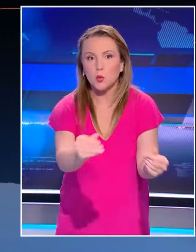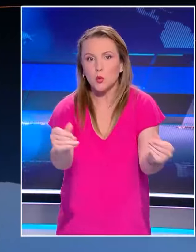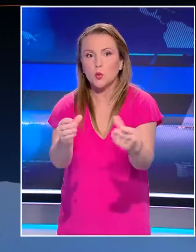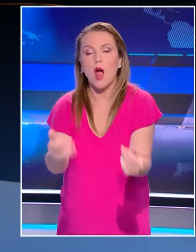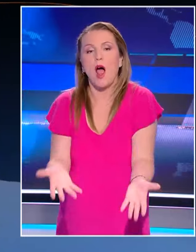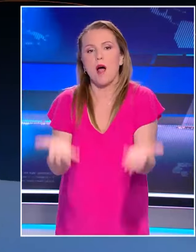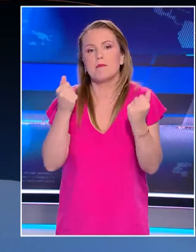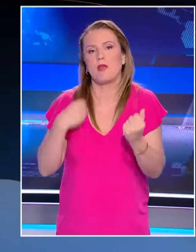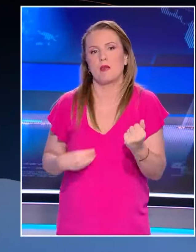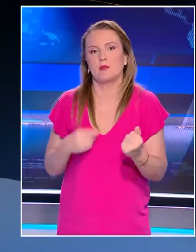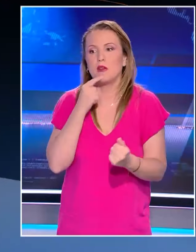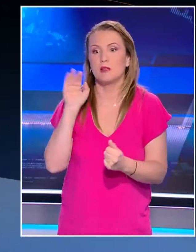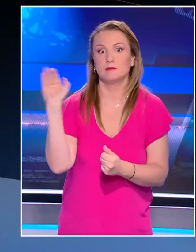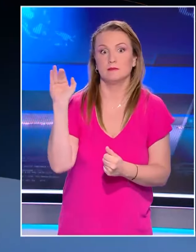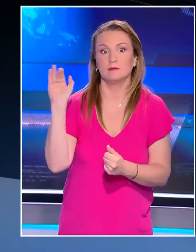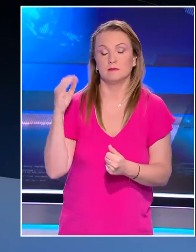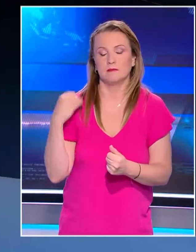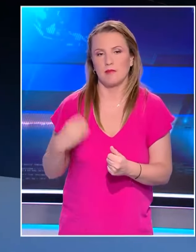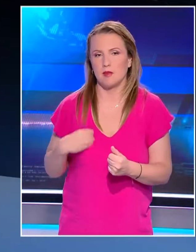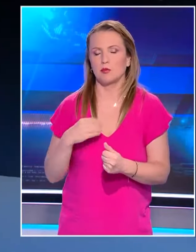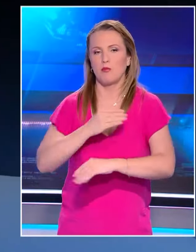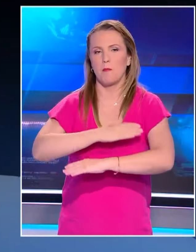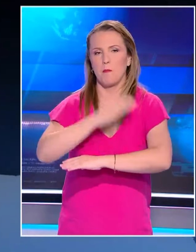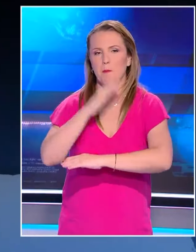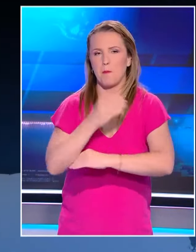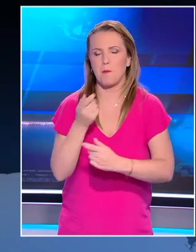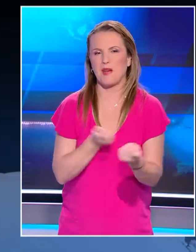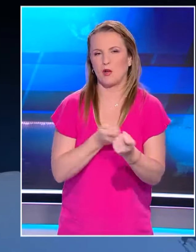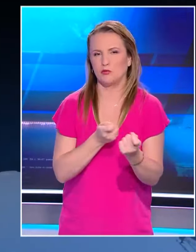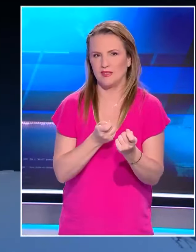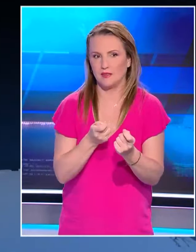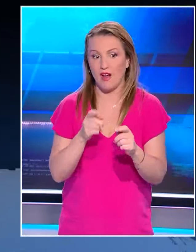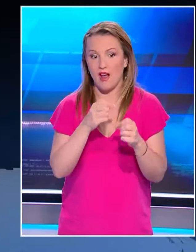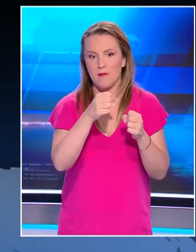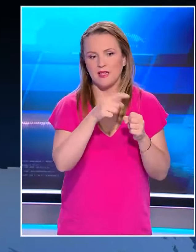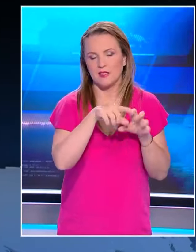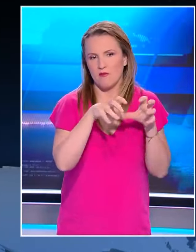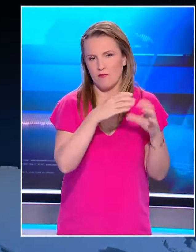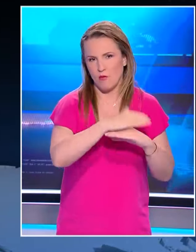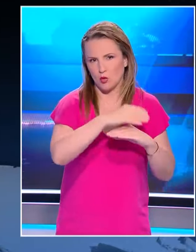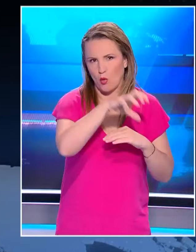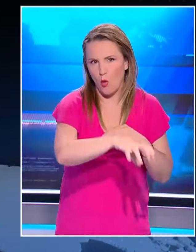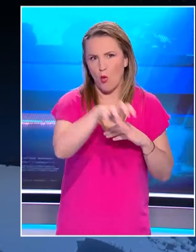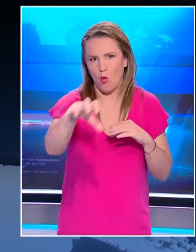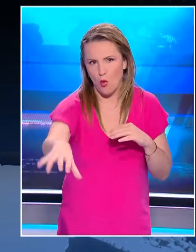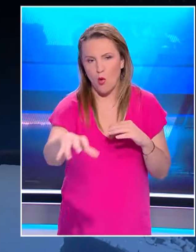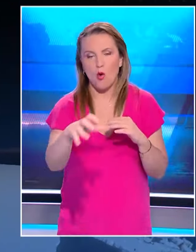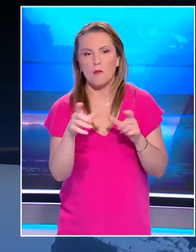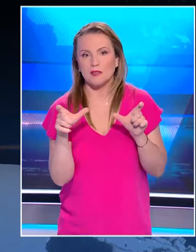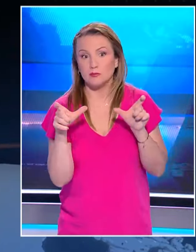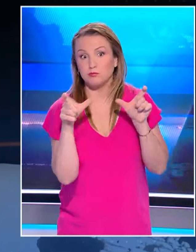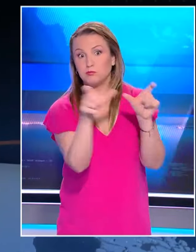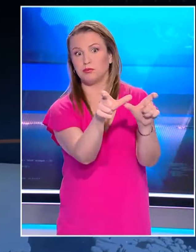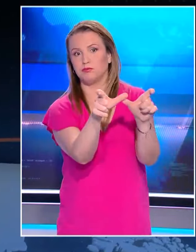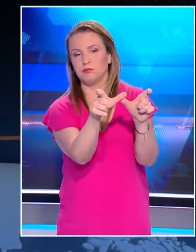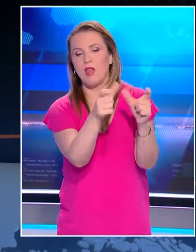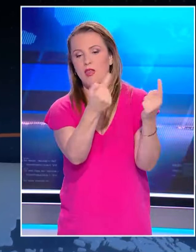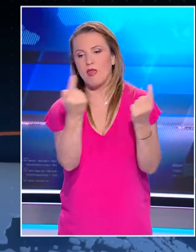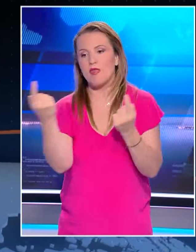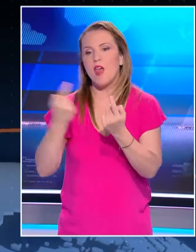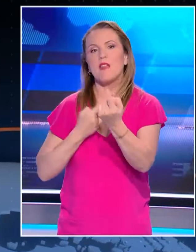εδώ απέναντι, βάλτε 2-3 πυροσβεστικά, να μην κατέβει κάτω, να την κόψουμε τη φωτιά. Ναι, δεν ήρθε κανείς. Δεν ήρθε κανείς, κυρία